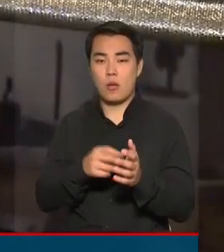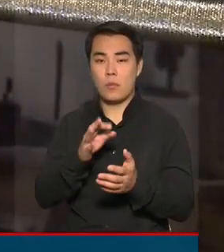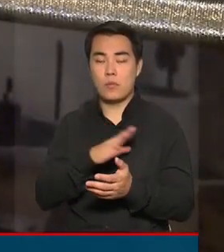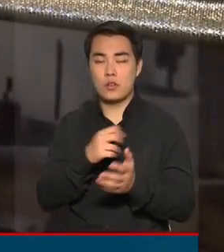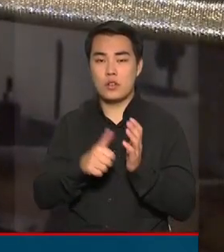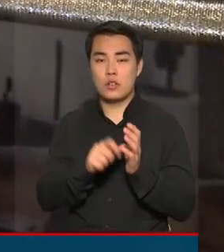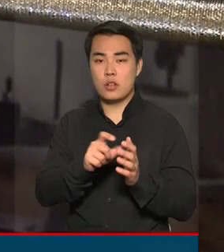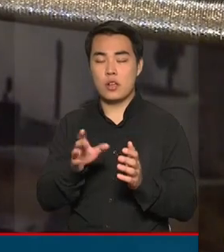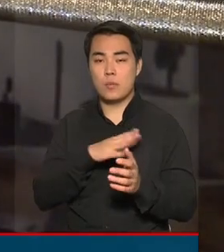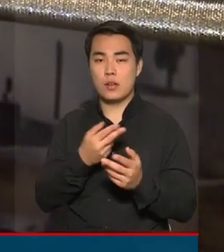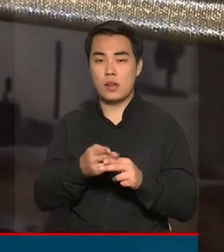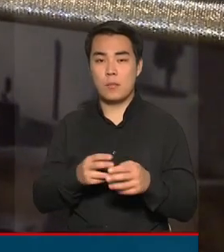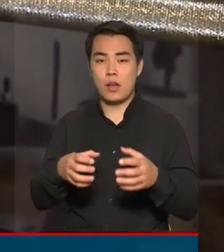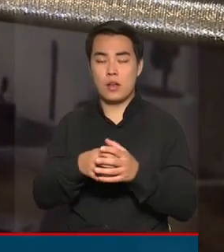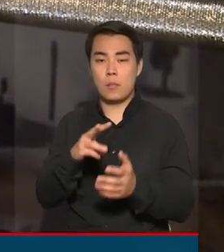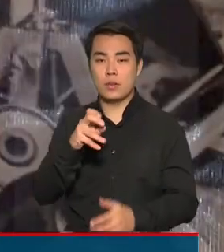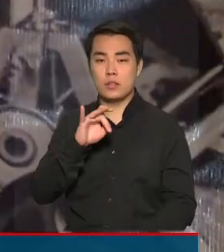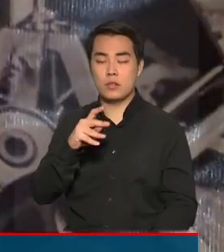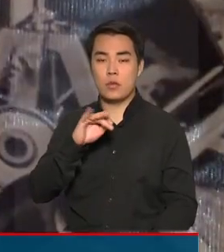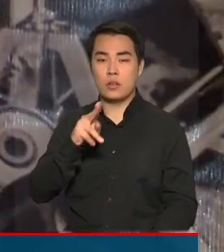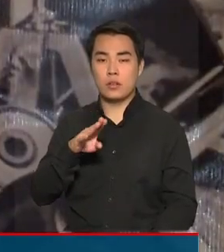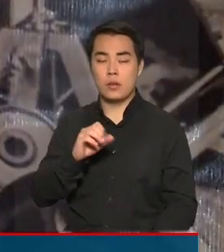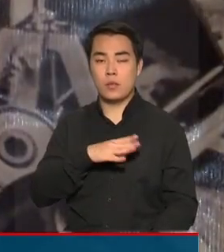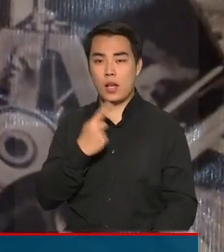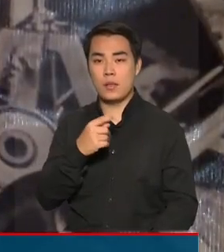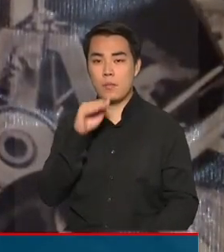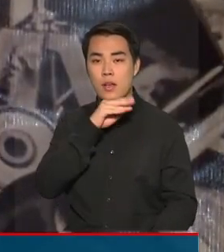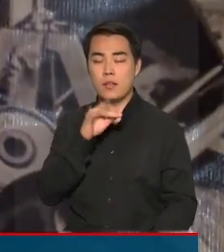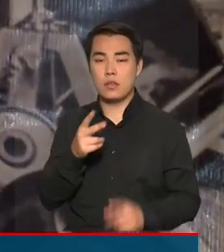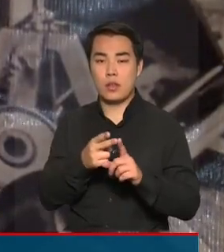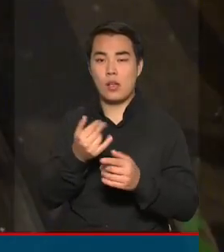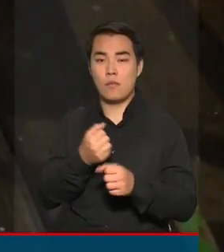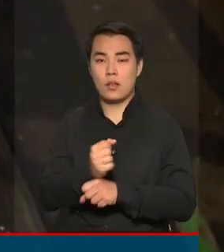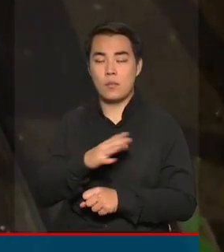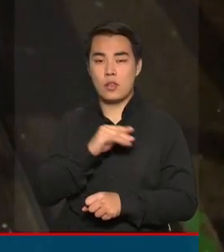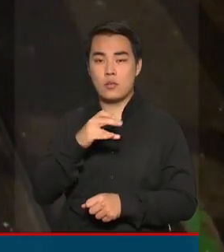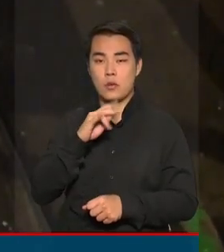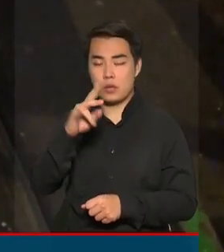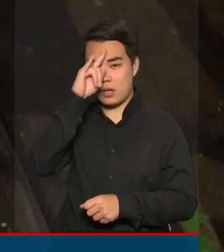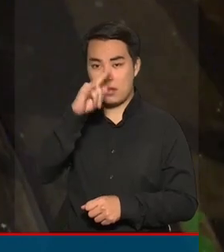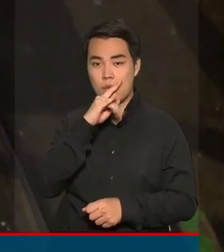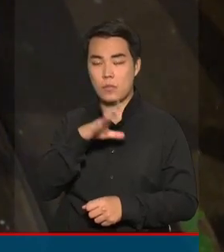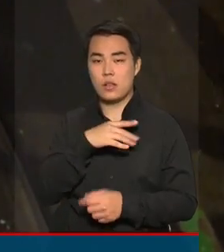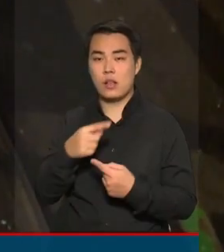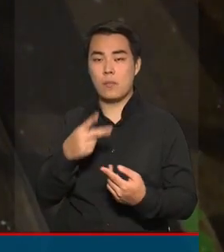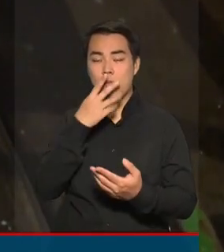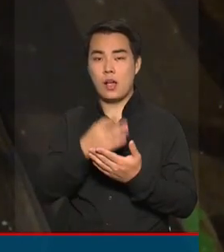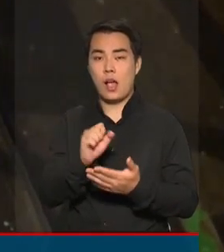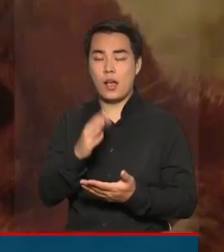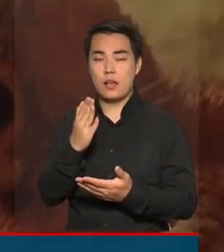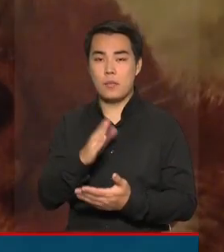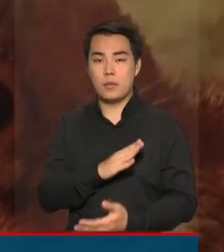стали кандидатами в мастера спорта. Один мастером, еще двое завоевали титулы чемпиона Казахстана. Столько же чемпионов